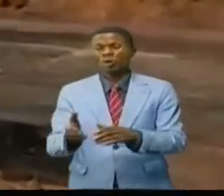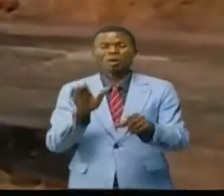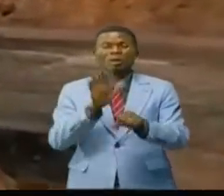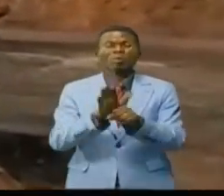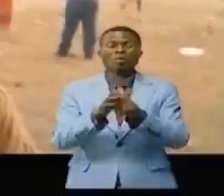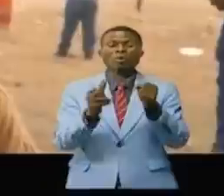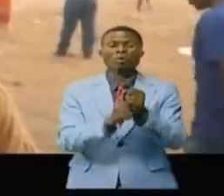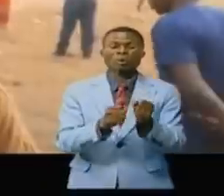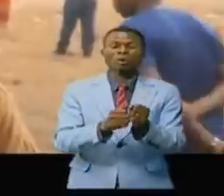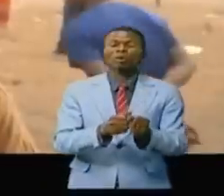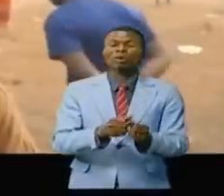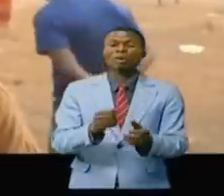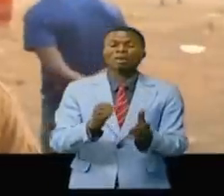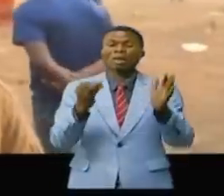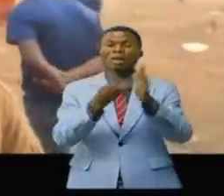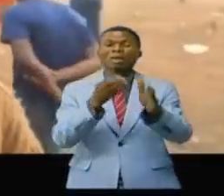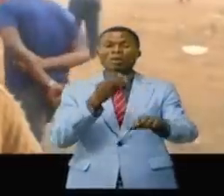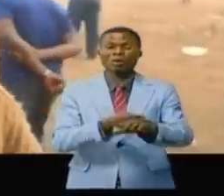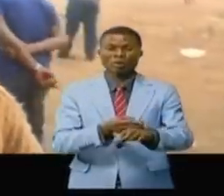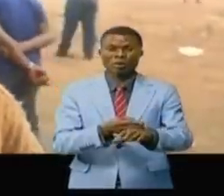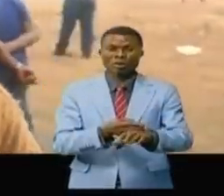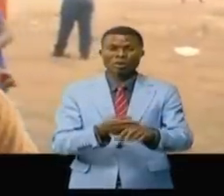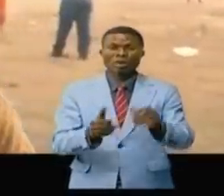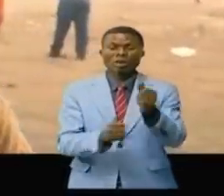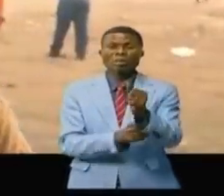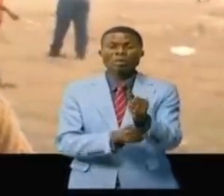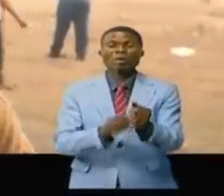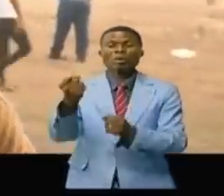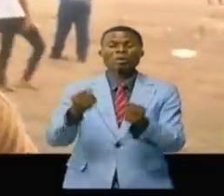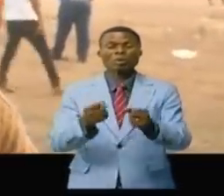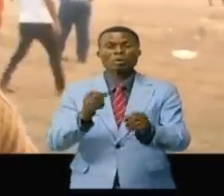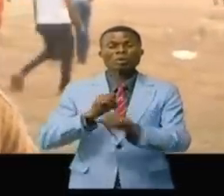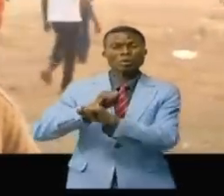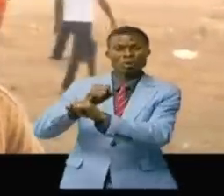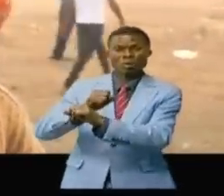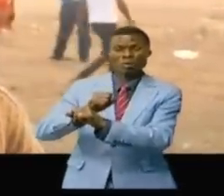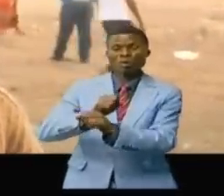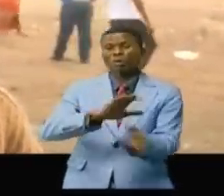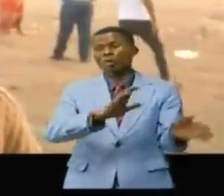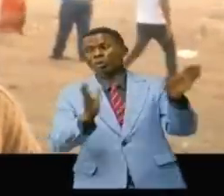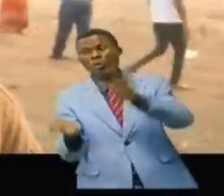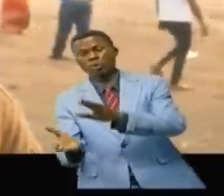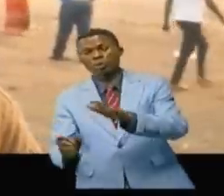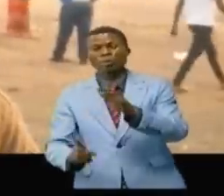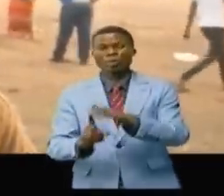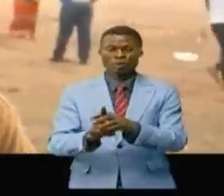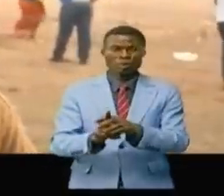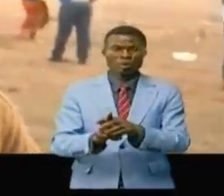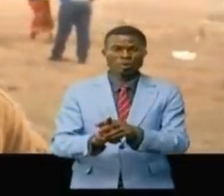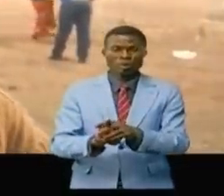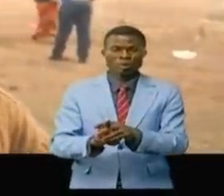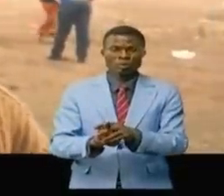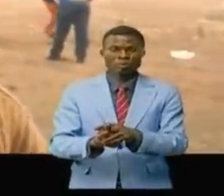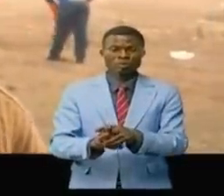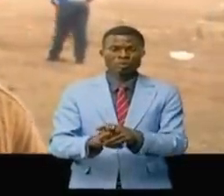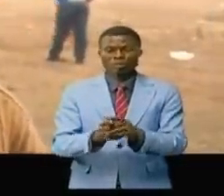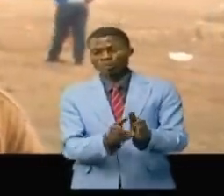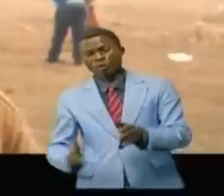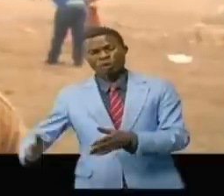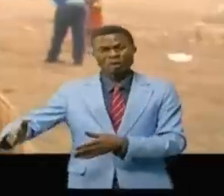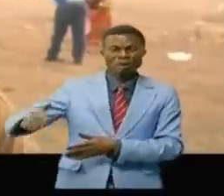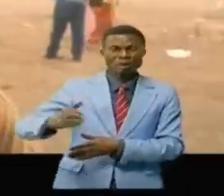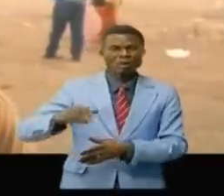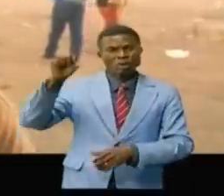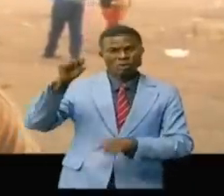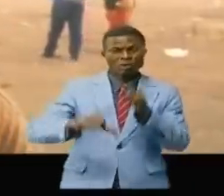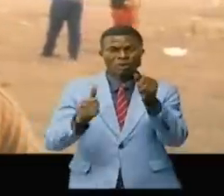Et puis, à 17h, par mauvais dépassement, je n'ai guéri à Koueï. Il y a eu mauvais dépassement.